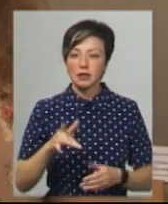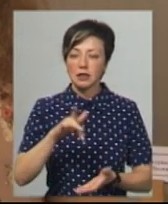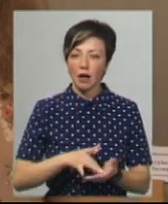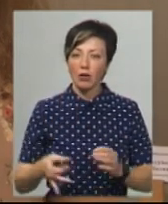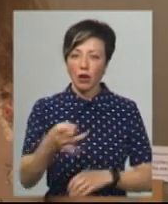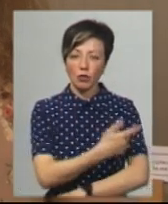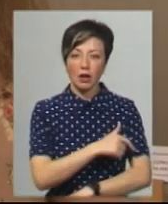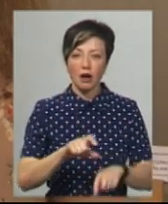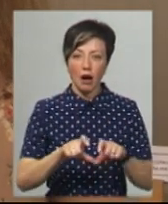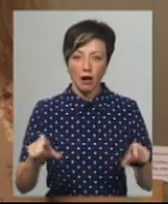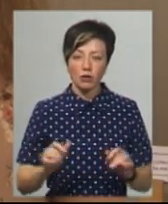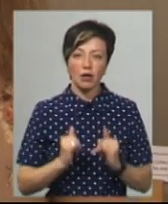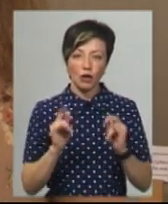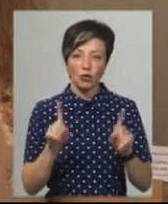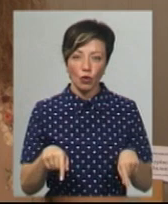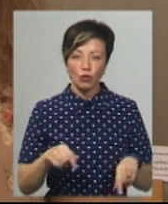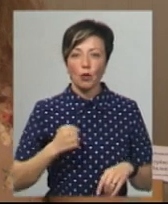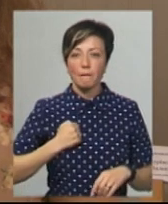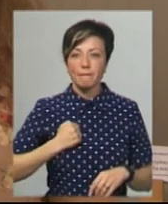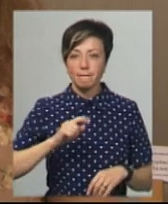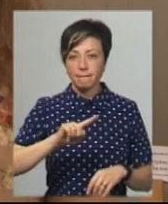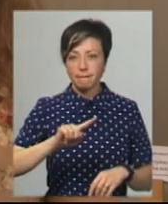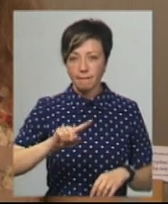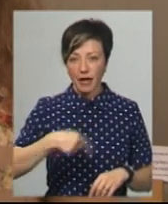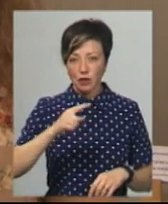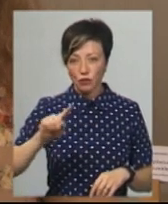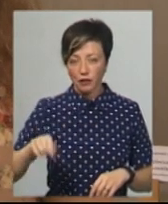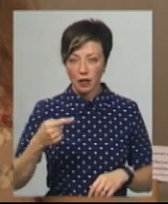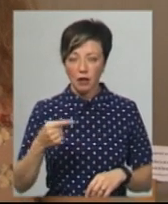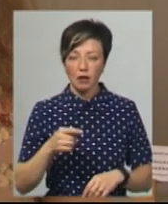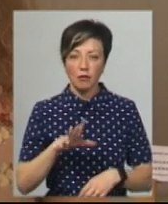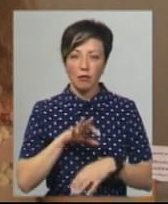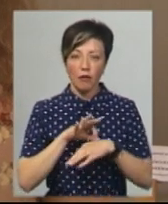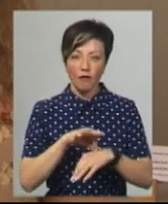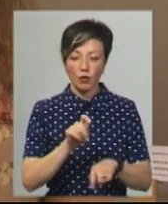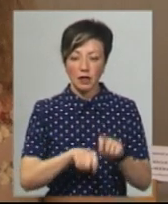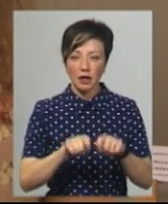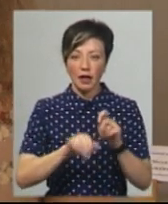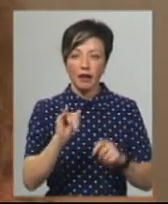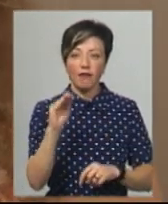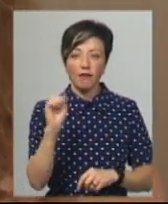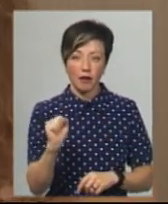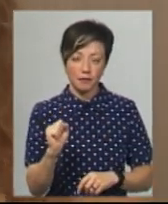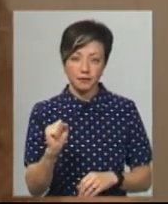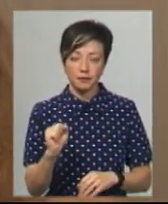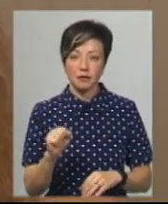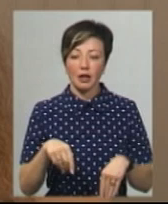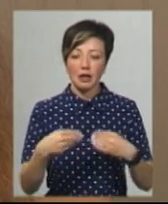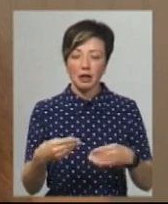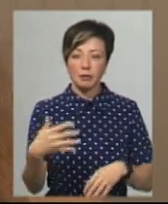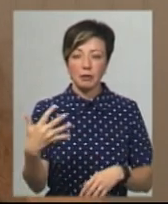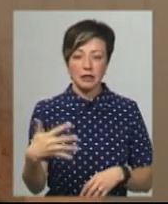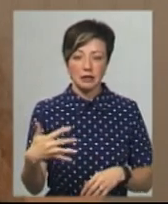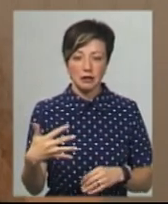центральною лікарнею для того, щоб призовники проходили ІФА-тестування. Надано